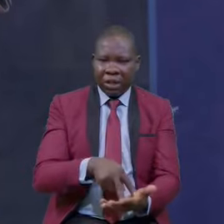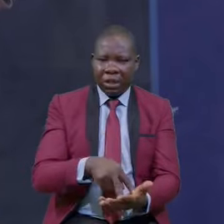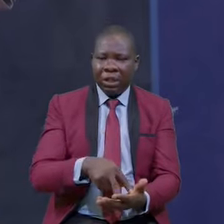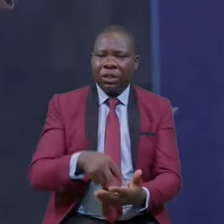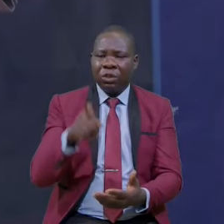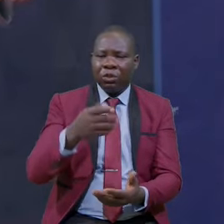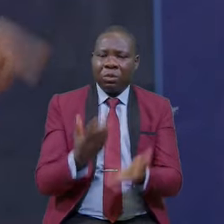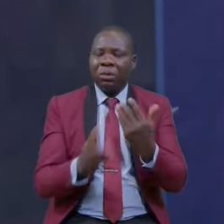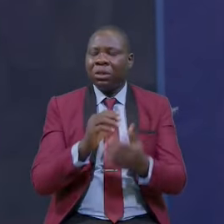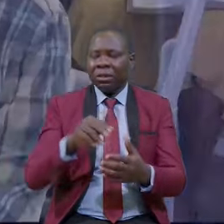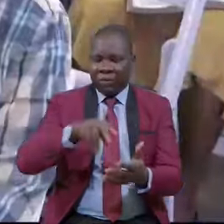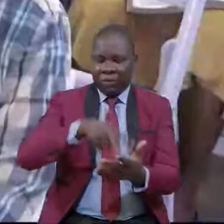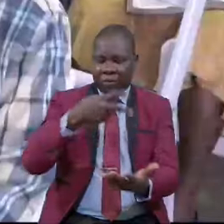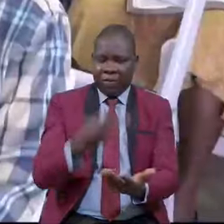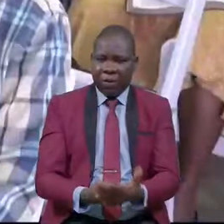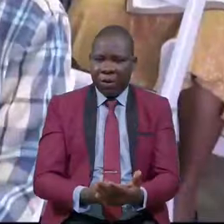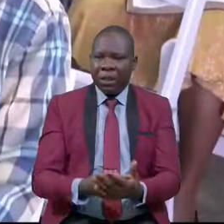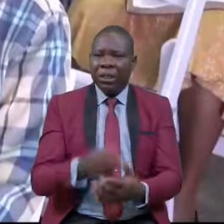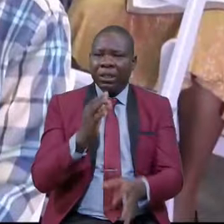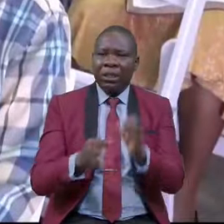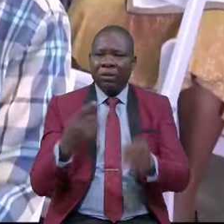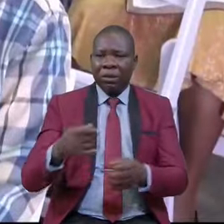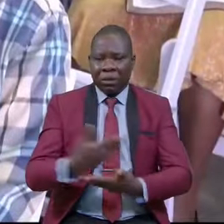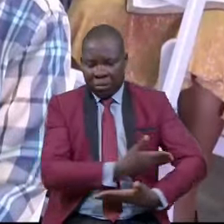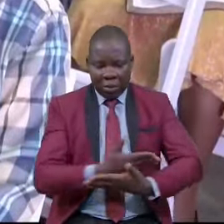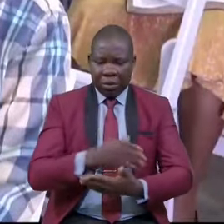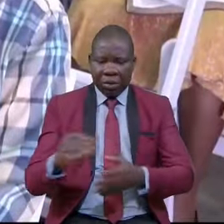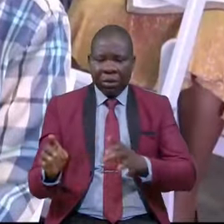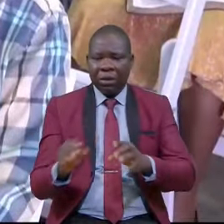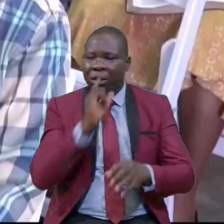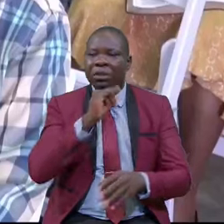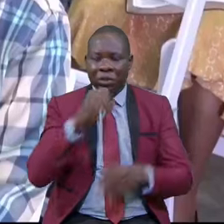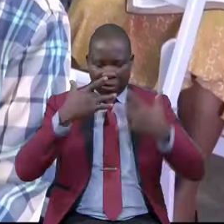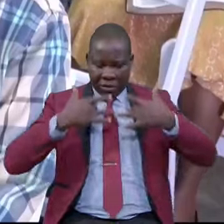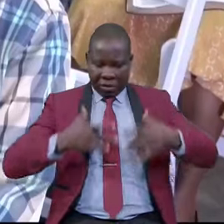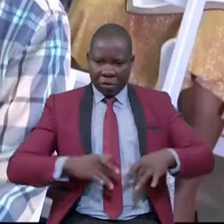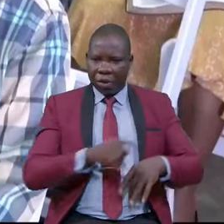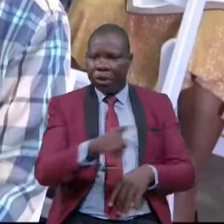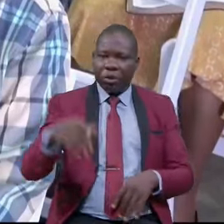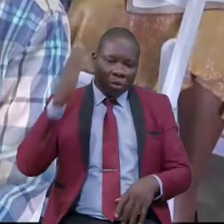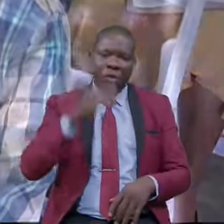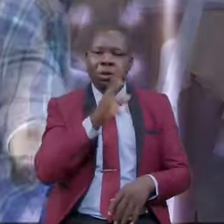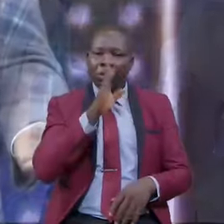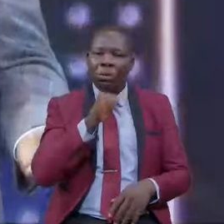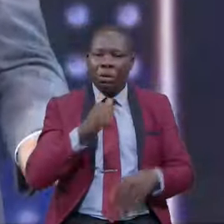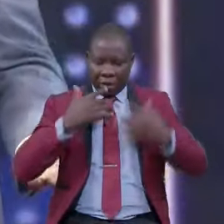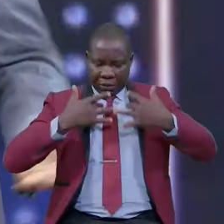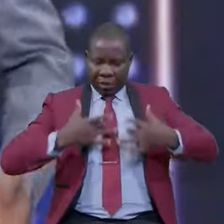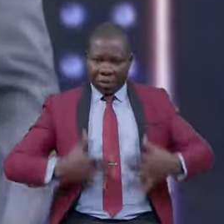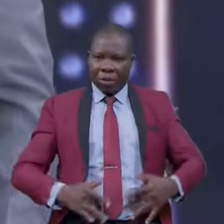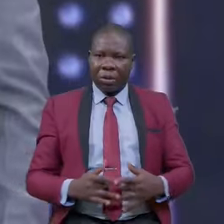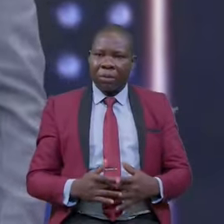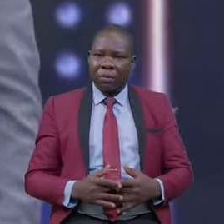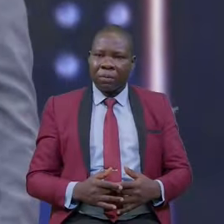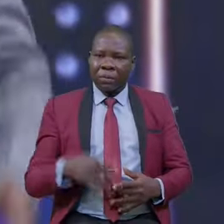n'abandonne pas. Tu ne vas pas abandonner. Et tu essaies encore. Et tu tombes encore.